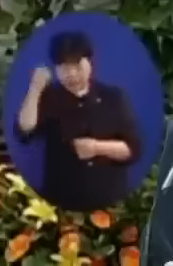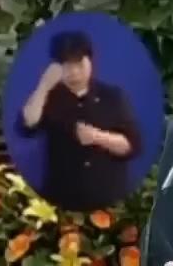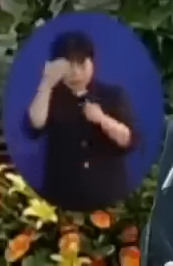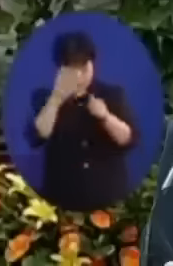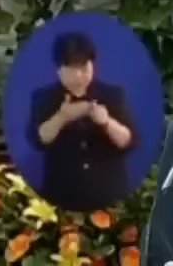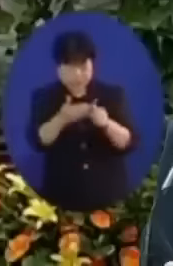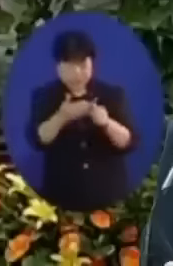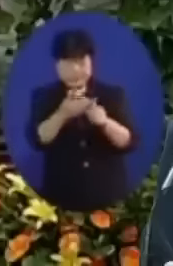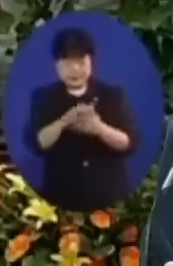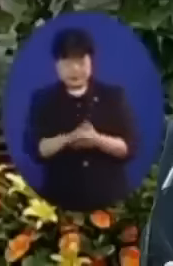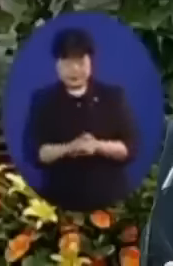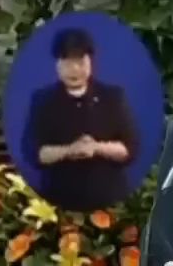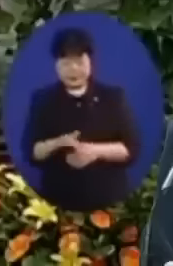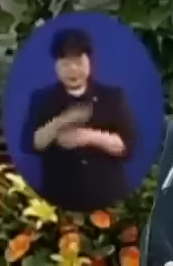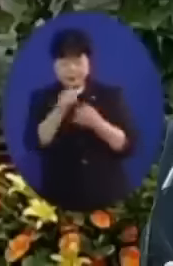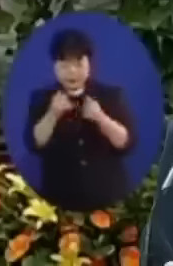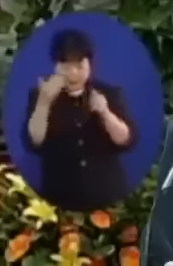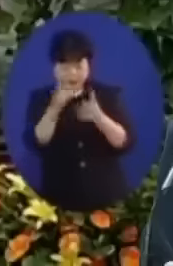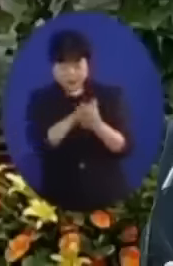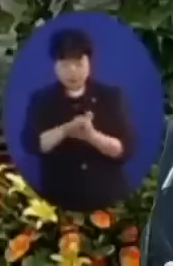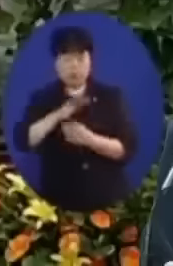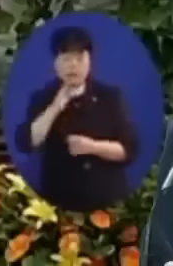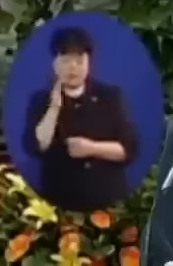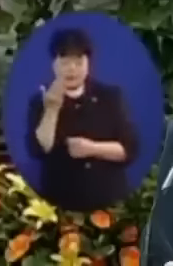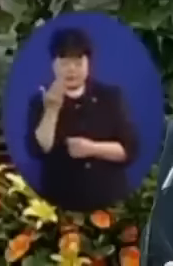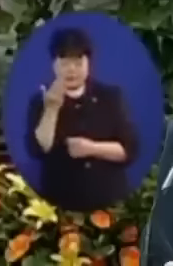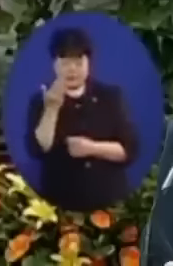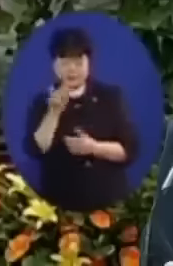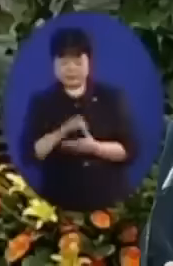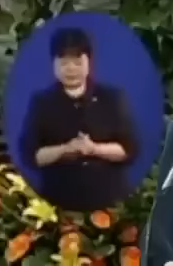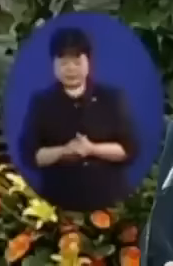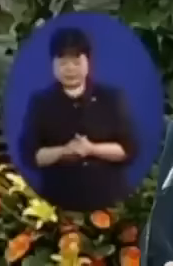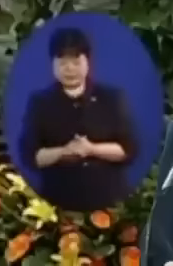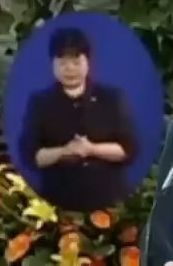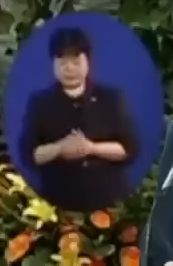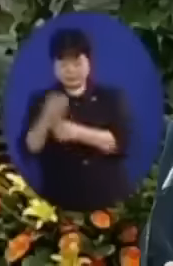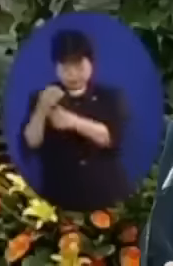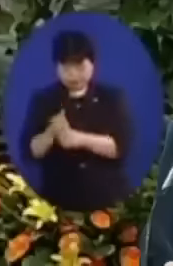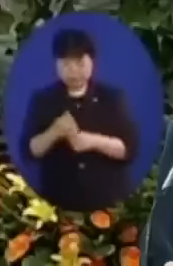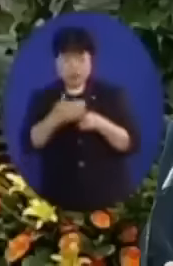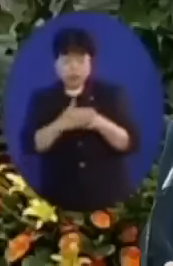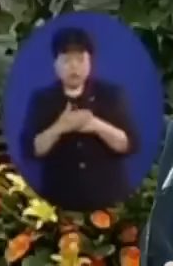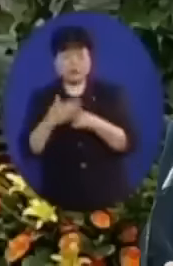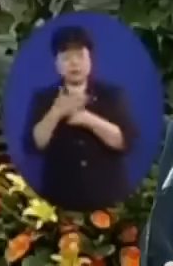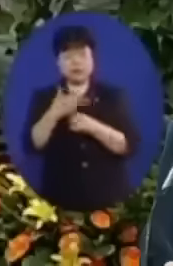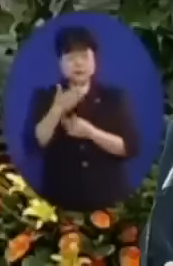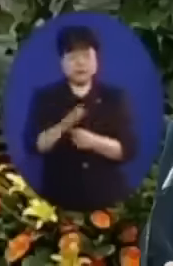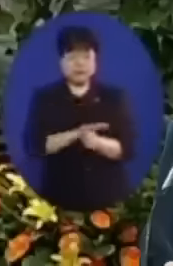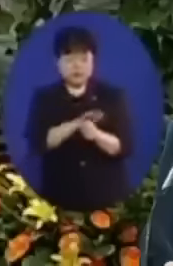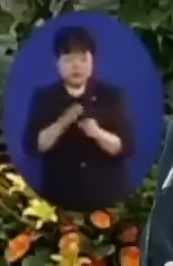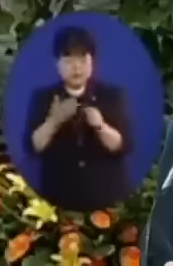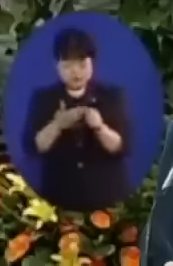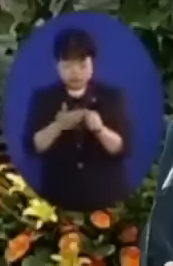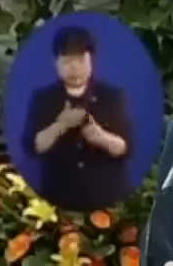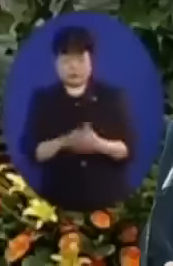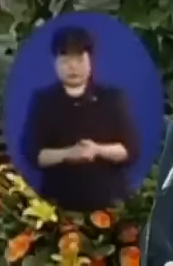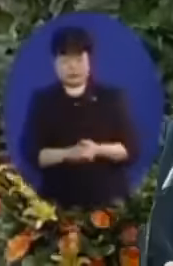성령이 모든 사람에게 친구가 되셨습니다. 붙들어주시고 도와주시고 은혜주시고 사랑해주시고